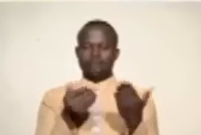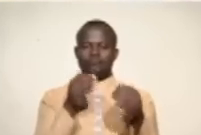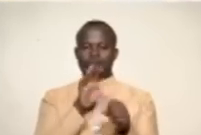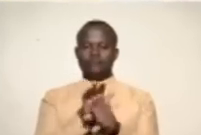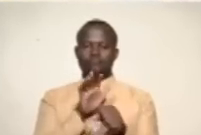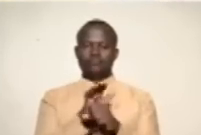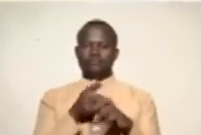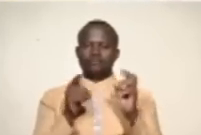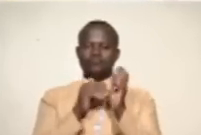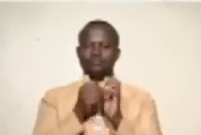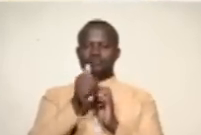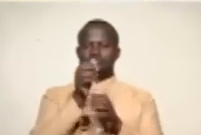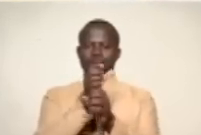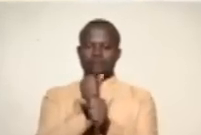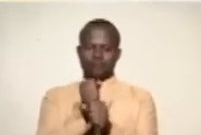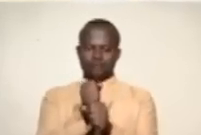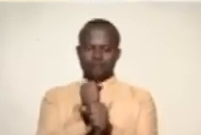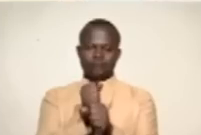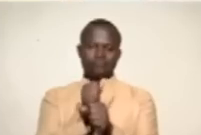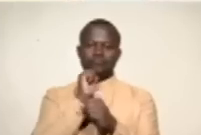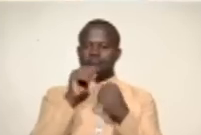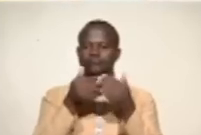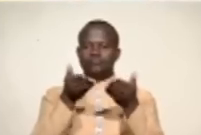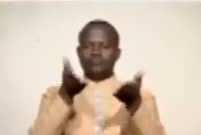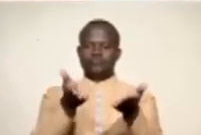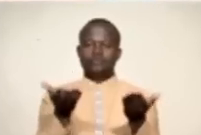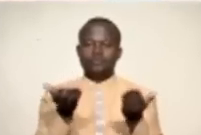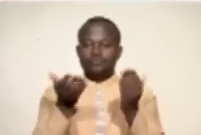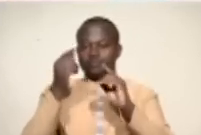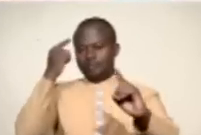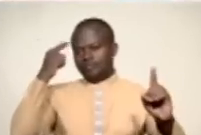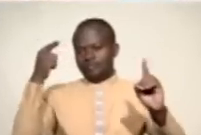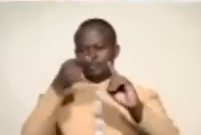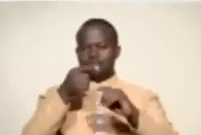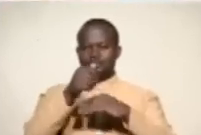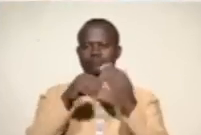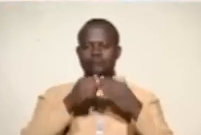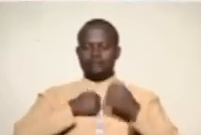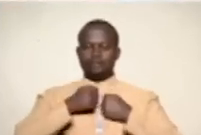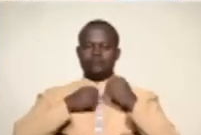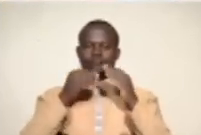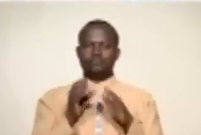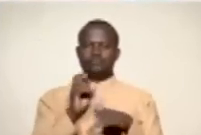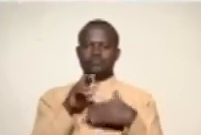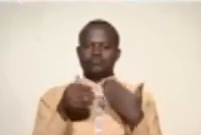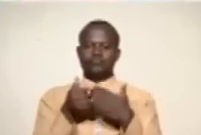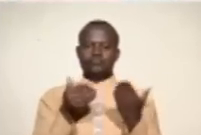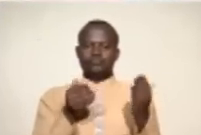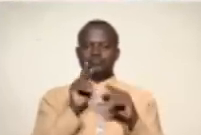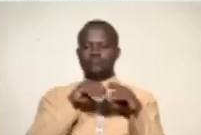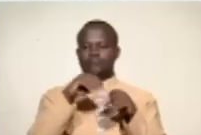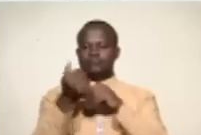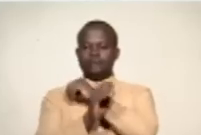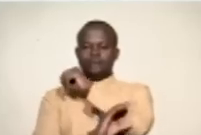menshi, kandi niyo association ikabitaririho. Ese tageti yari abanyarwanda cyangwa se yari